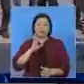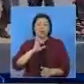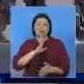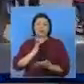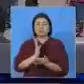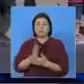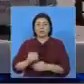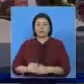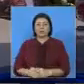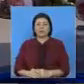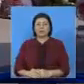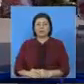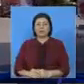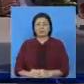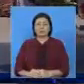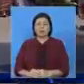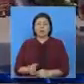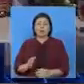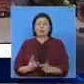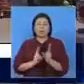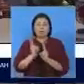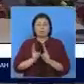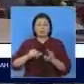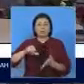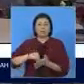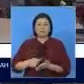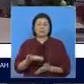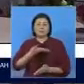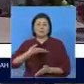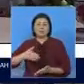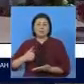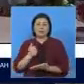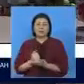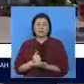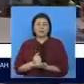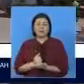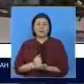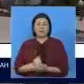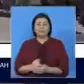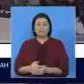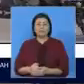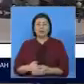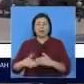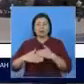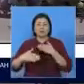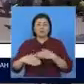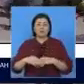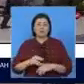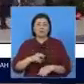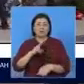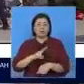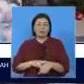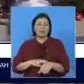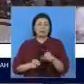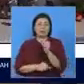емес. Ол арыз-шағымдарға қатысты бізде бекітілген, әкімшілік аумаққа бекітілген учаскелік полиция инспекторлары